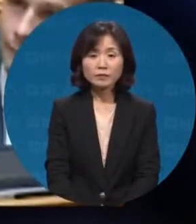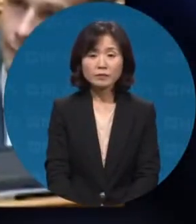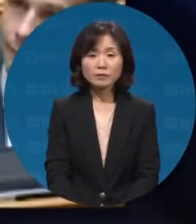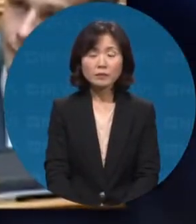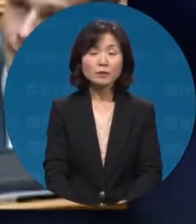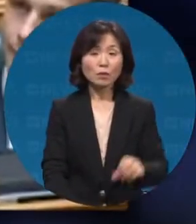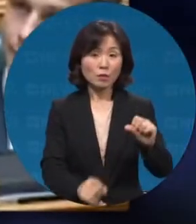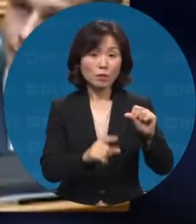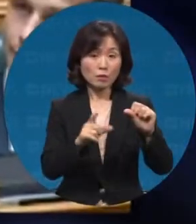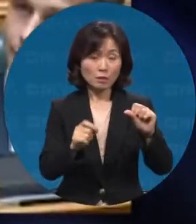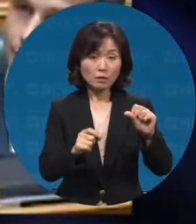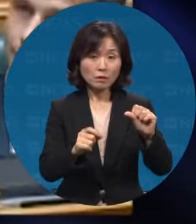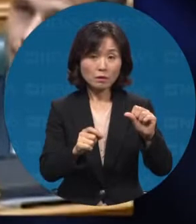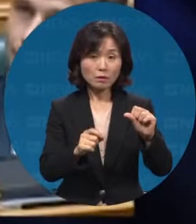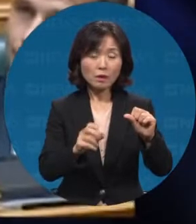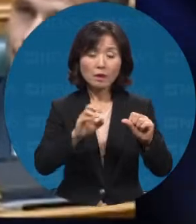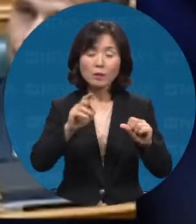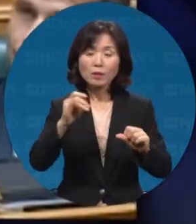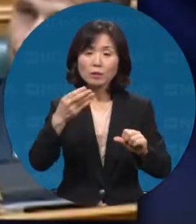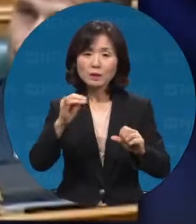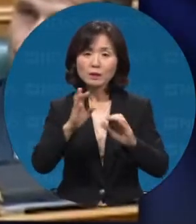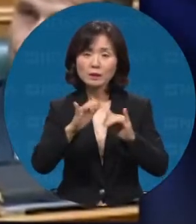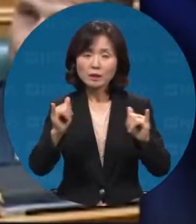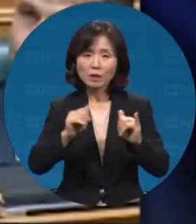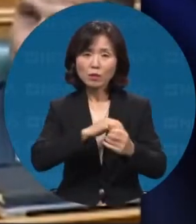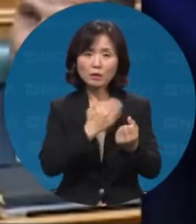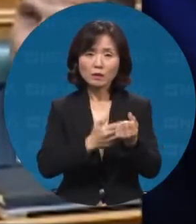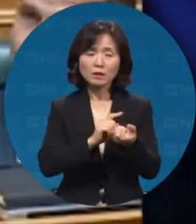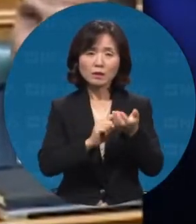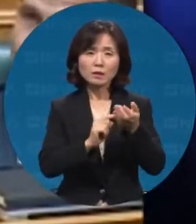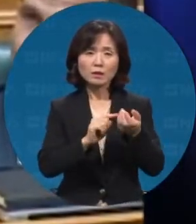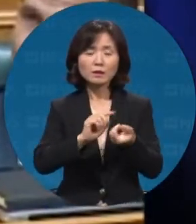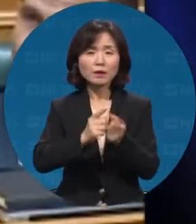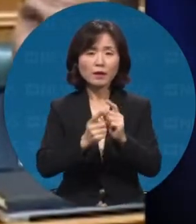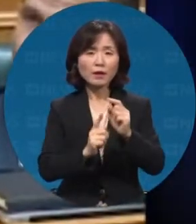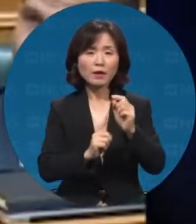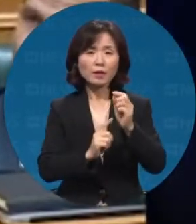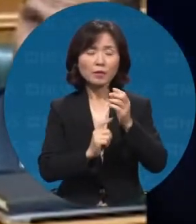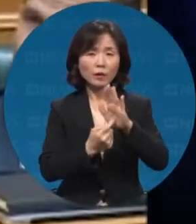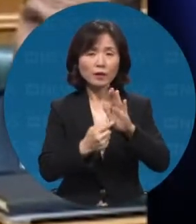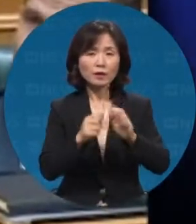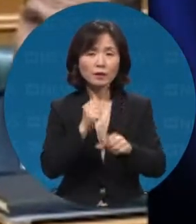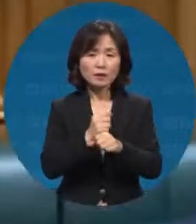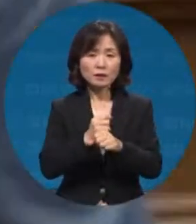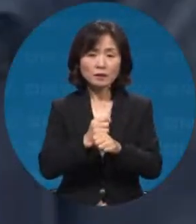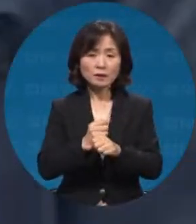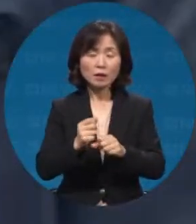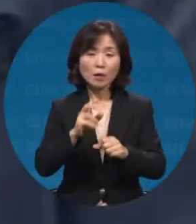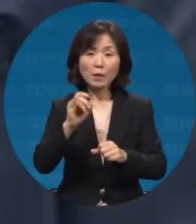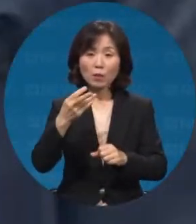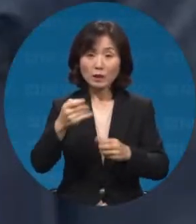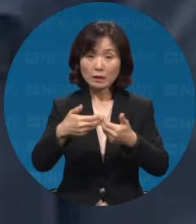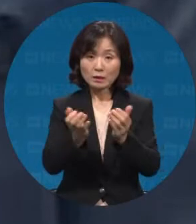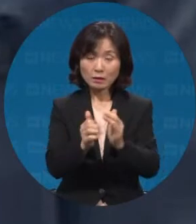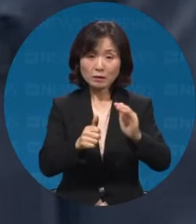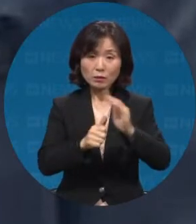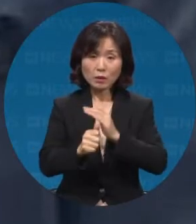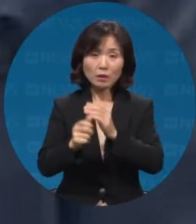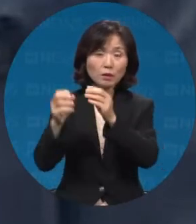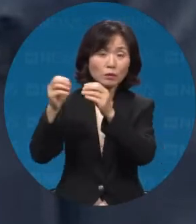지난 5월, 마오리인들의 권리를 대변하는 마오리당의 대표가 전통 목걸이를 하고 의회에